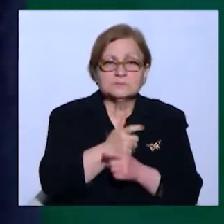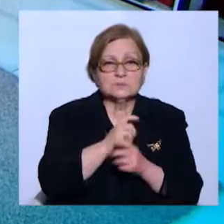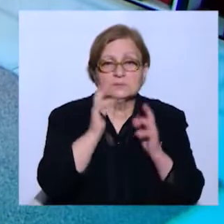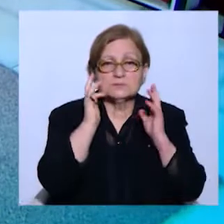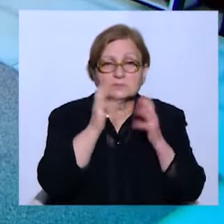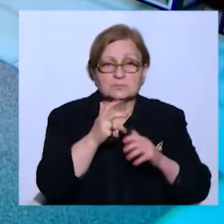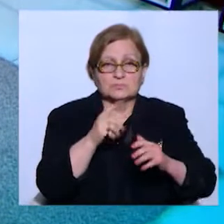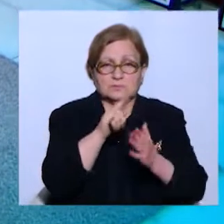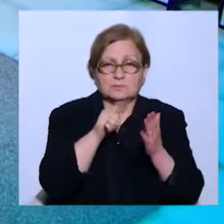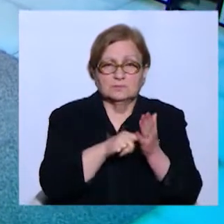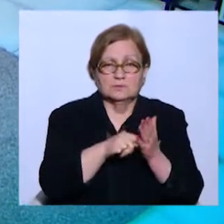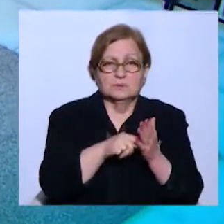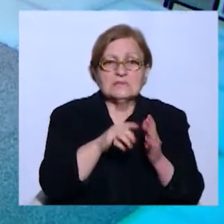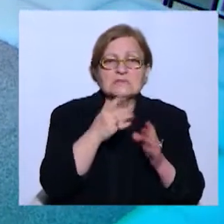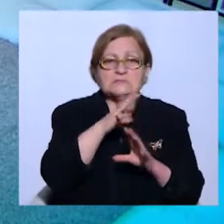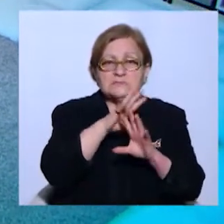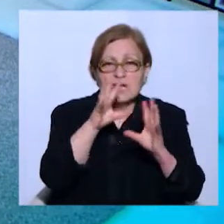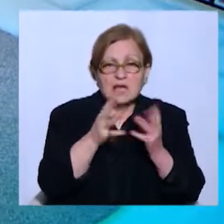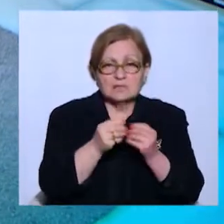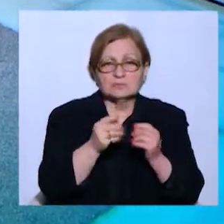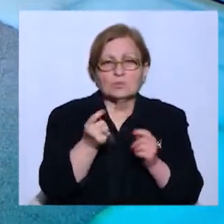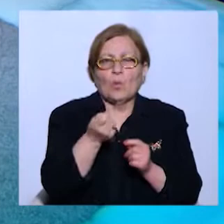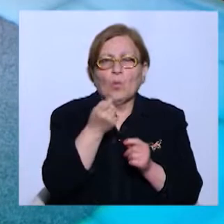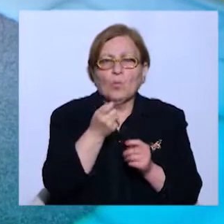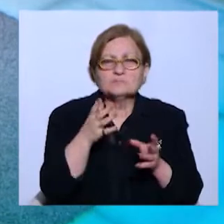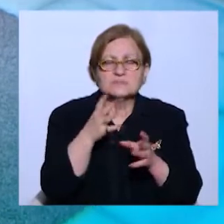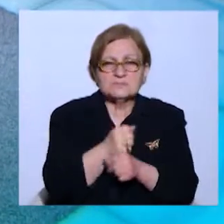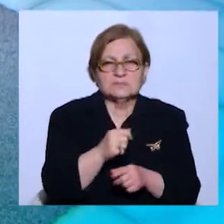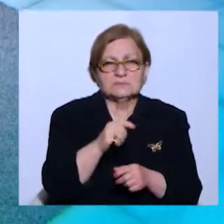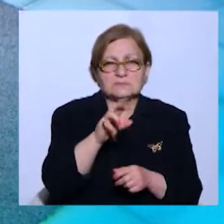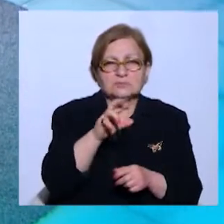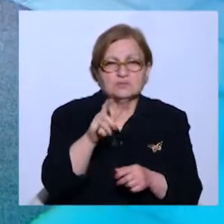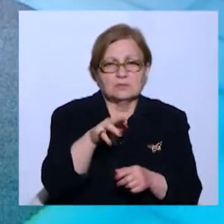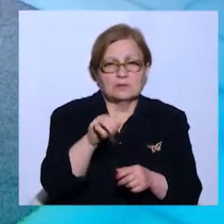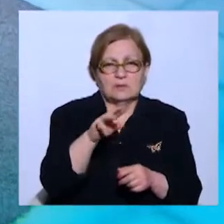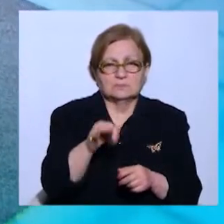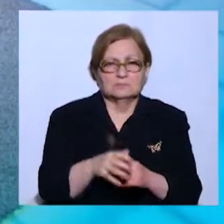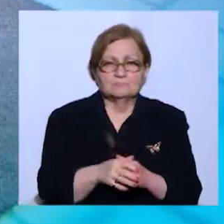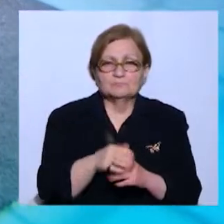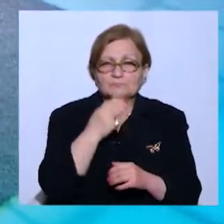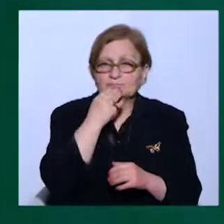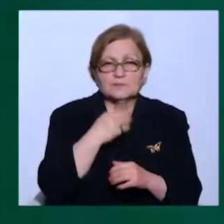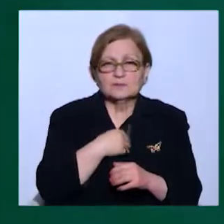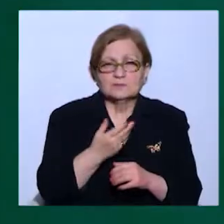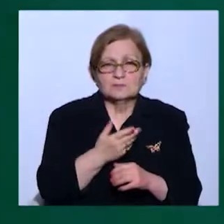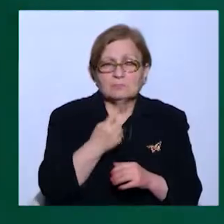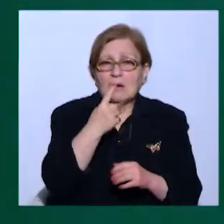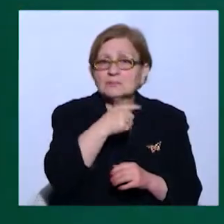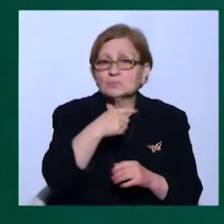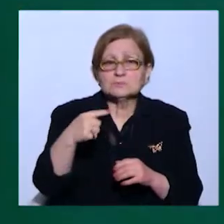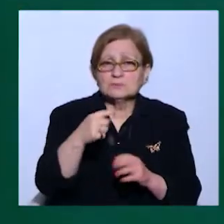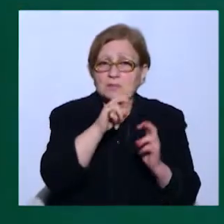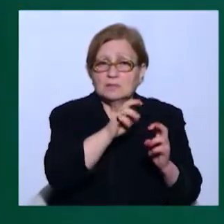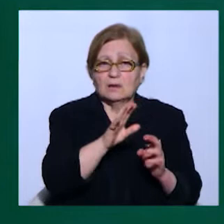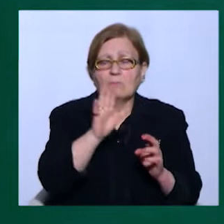საკითხია, საერთო უმცირესი ჯერადი და ეს საკითხია სერიოზული რა თვისთვის. არა მარტო წილადების შეკრებისთვის, მე